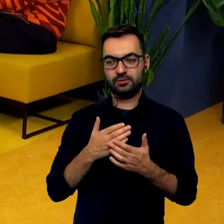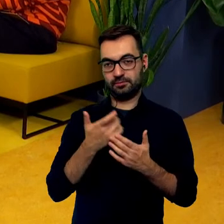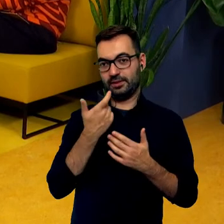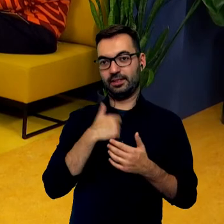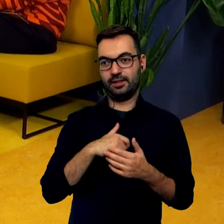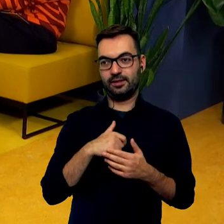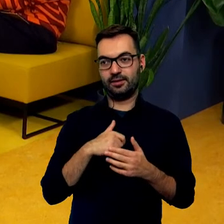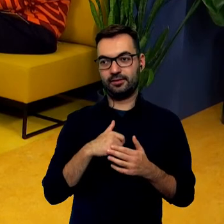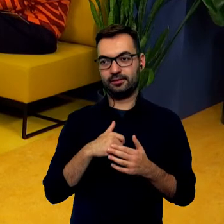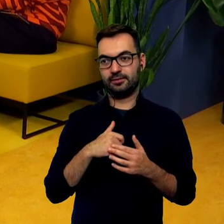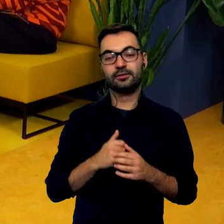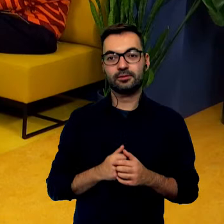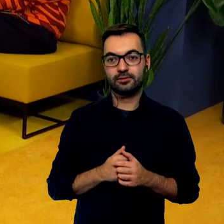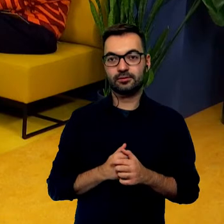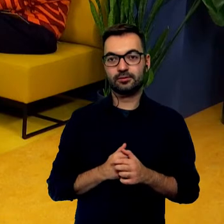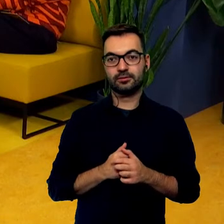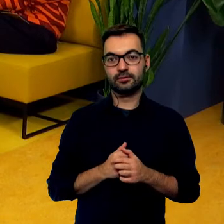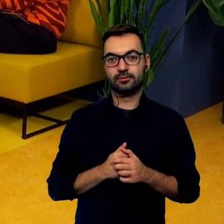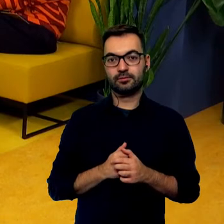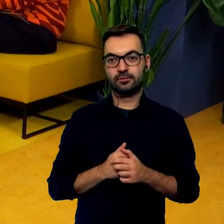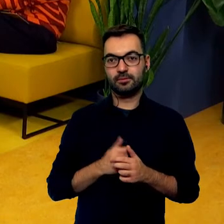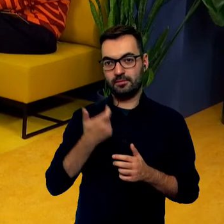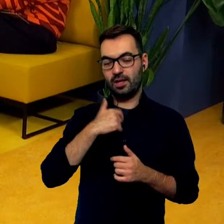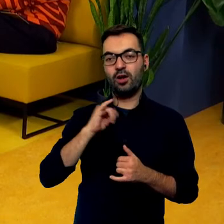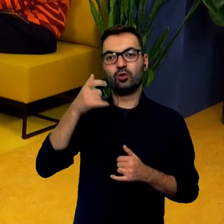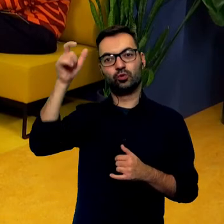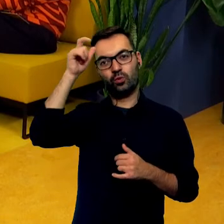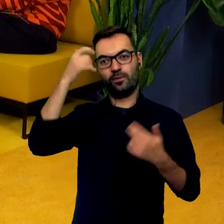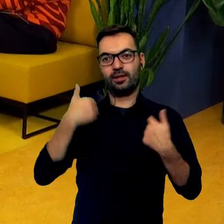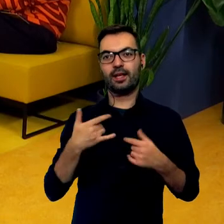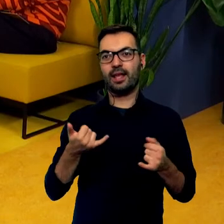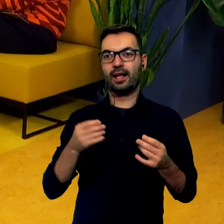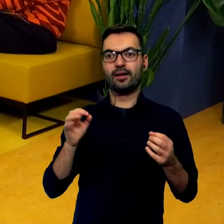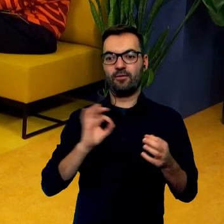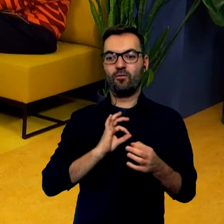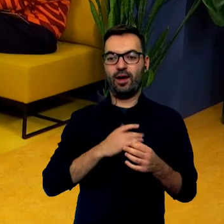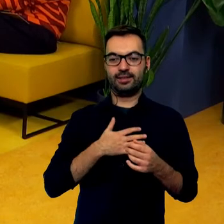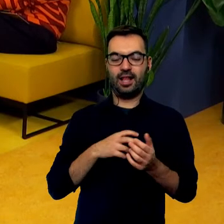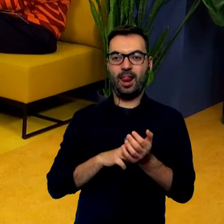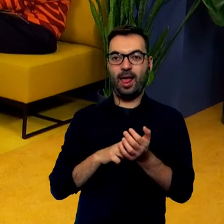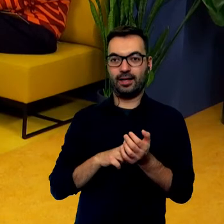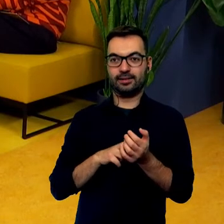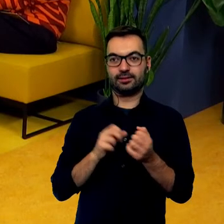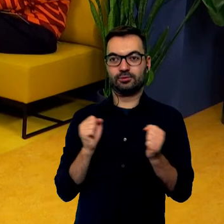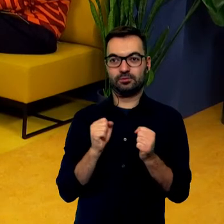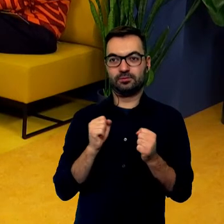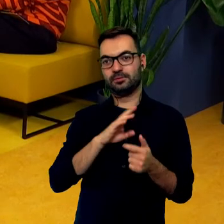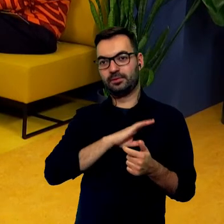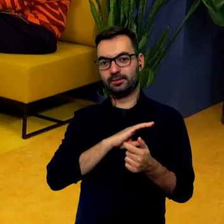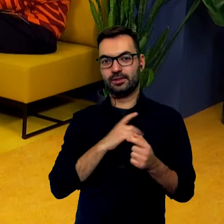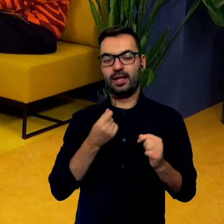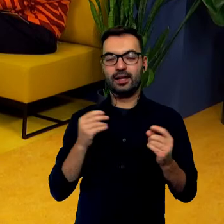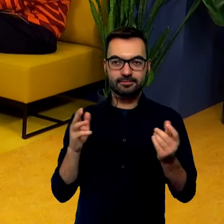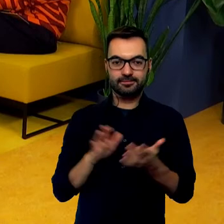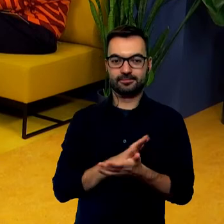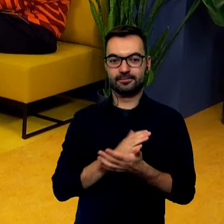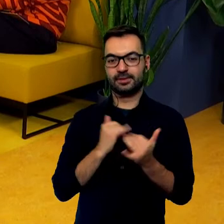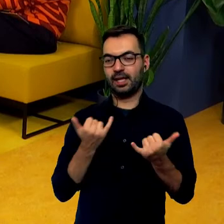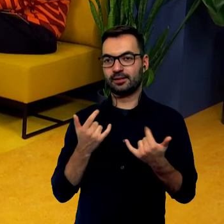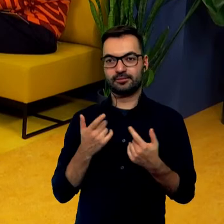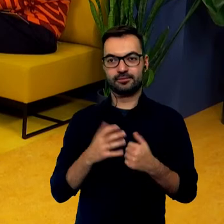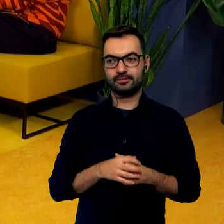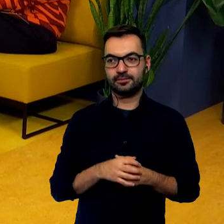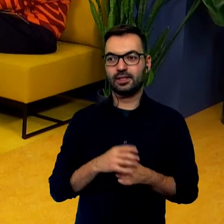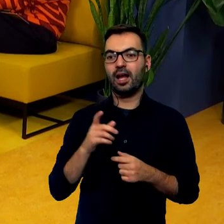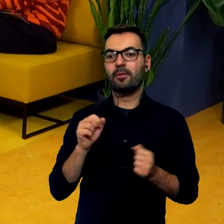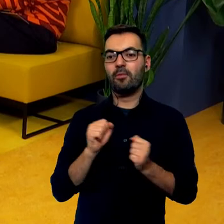jako też człowieka, jak oswoić swój lęk przede wszystkim przed umieraniem